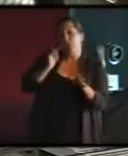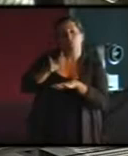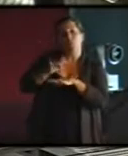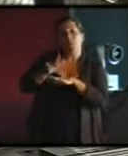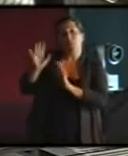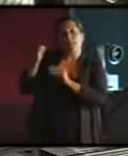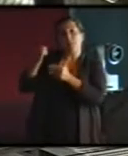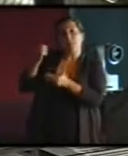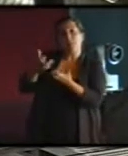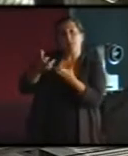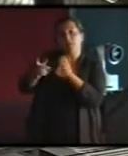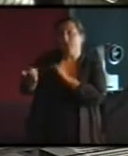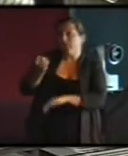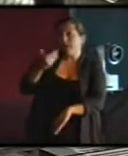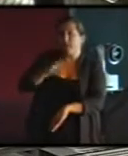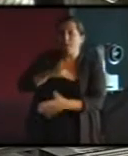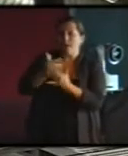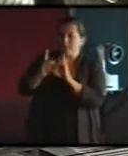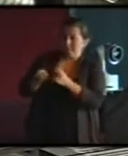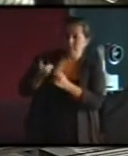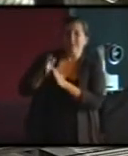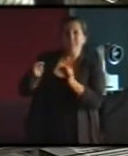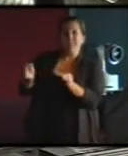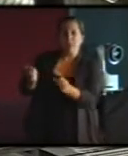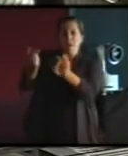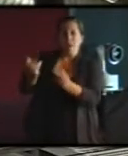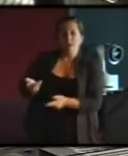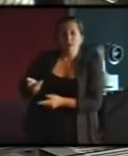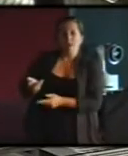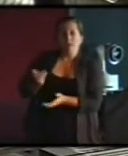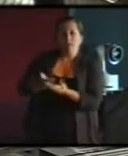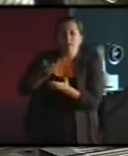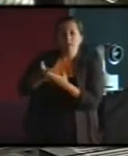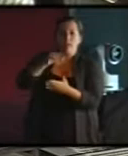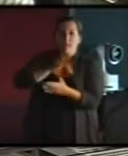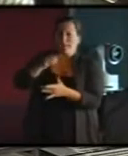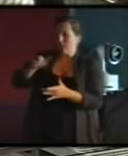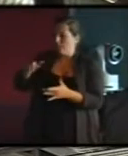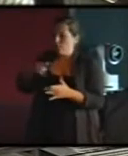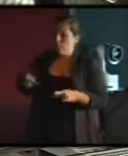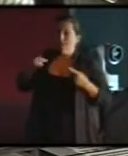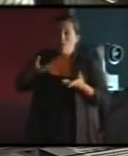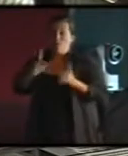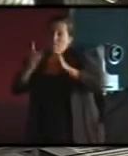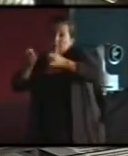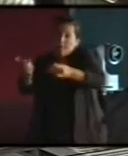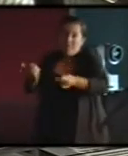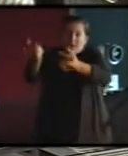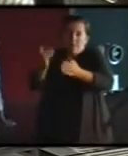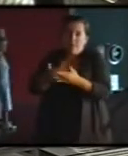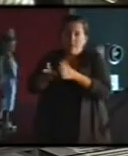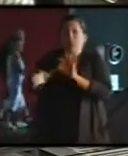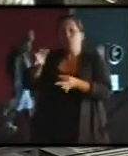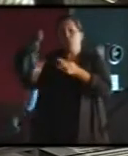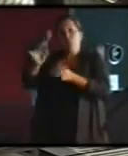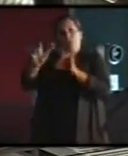à travers une attribution de valeur par des personnes vivantes, et un jugement,